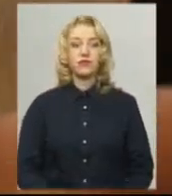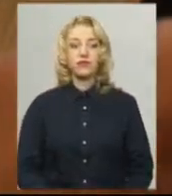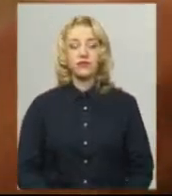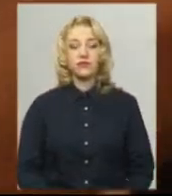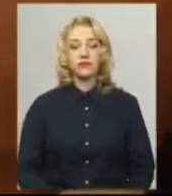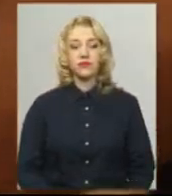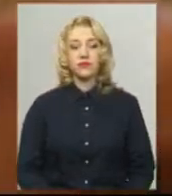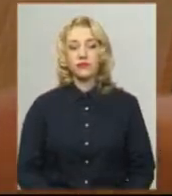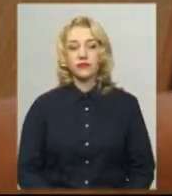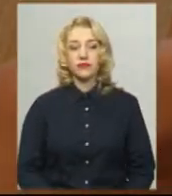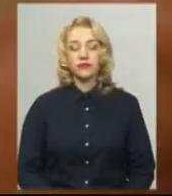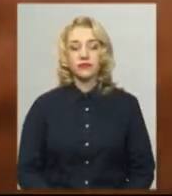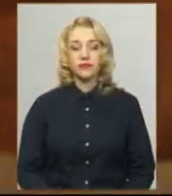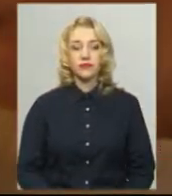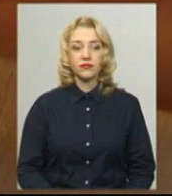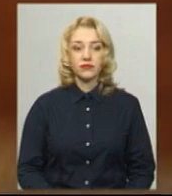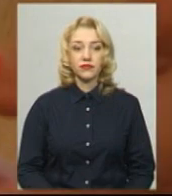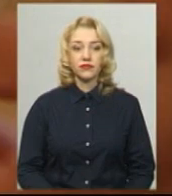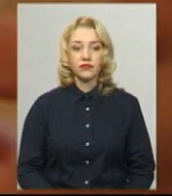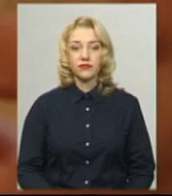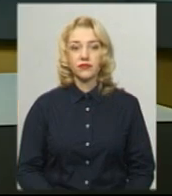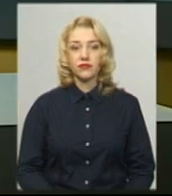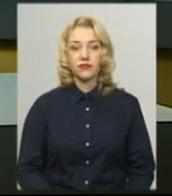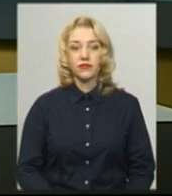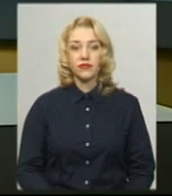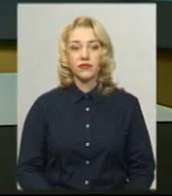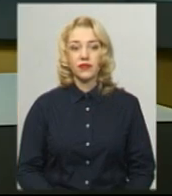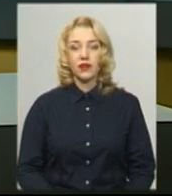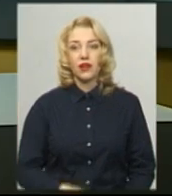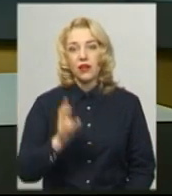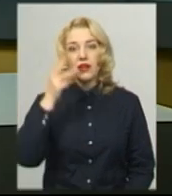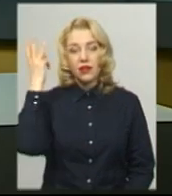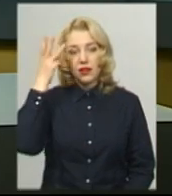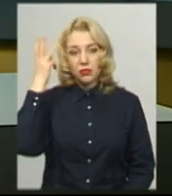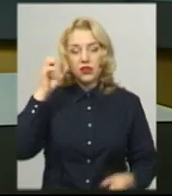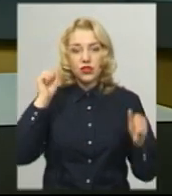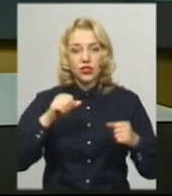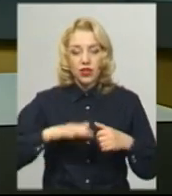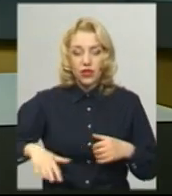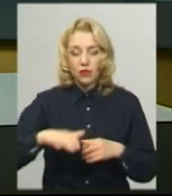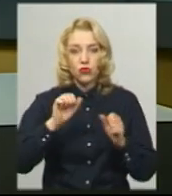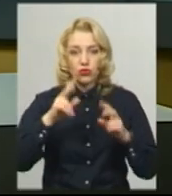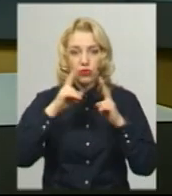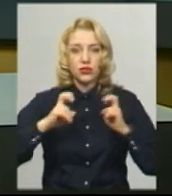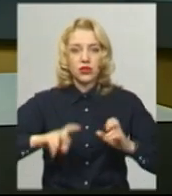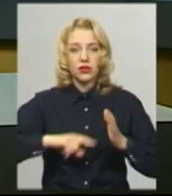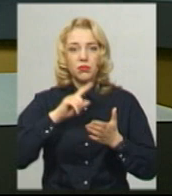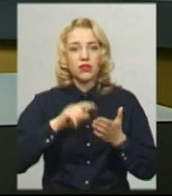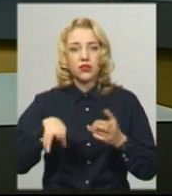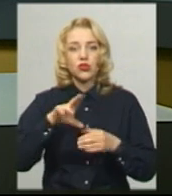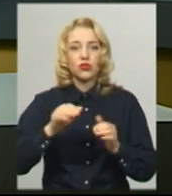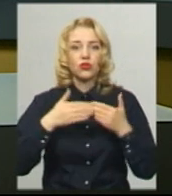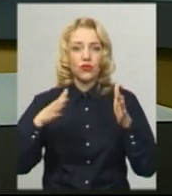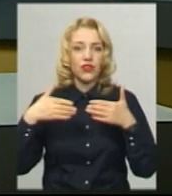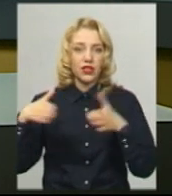Олександр Горішевський. Новини на Суспільному. Хмельницький. На Хмельниччині можуть розглядати питання щодо відкриття